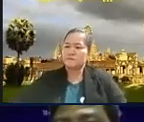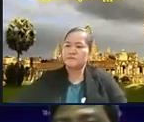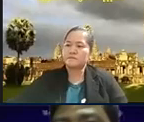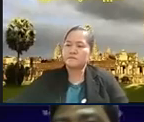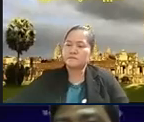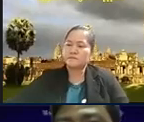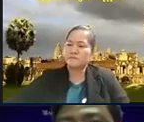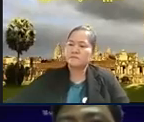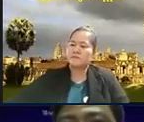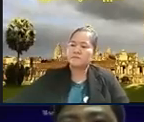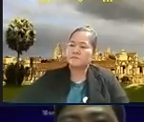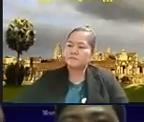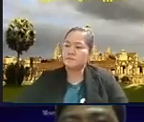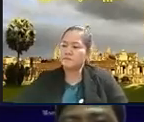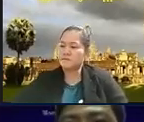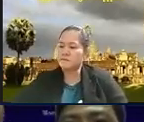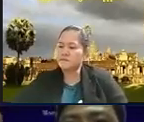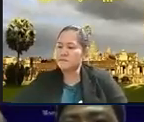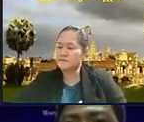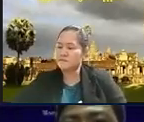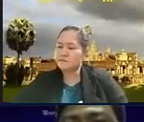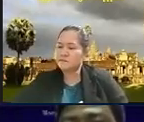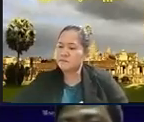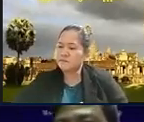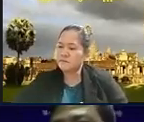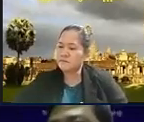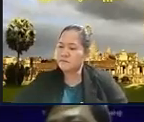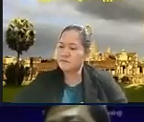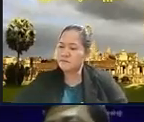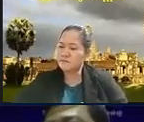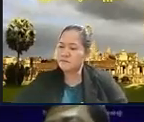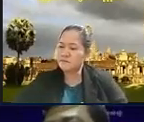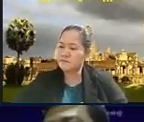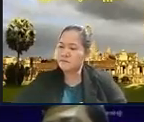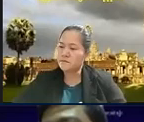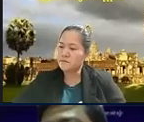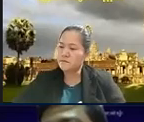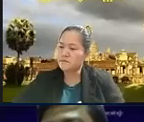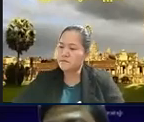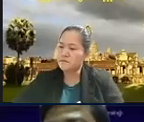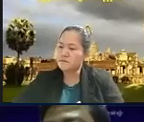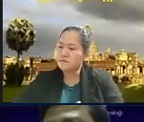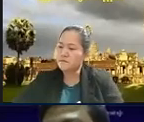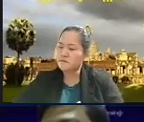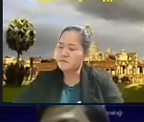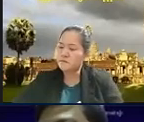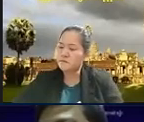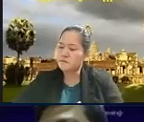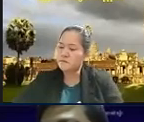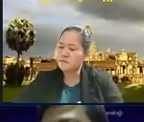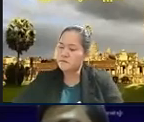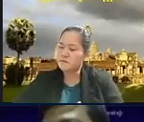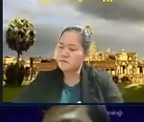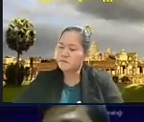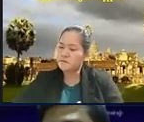nâng đê slap nơi mùi cần lại anh chà slap cũng cứ slap bạc tắc chất luôn anh là ngợp ruột đã xa chùm nuôn dương cứ chùm nuôn tì